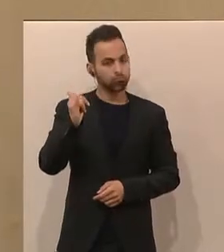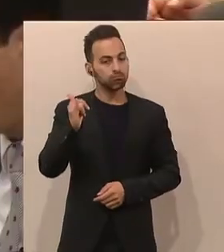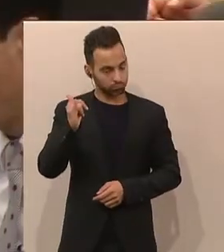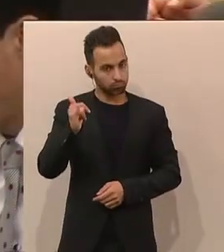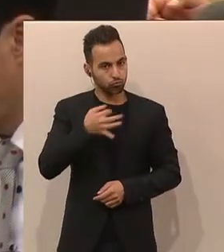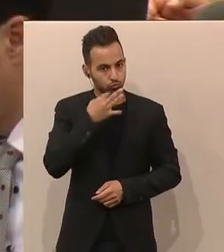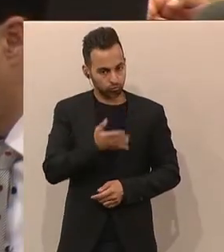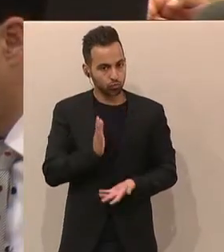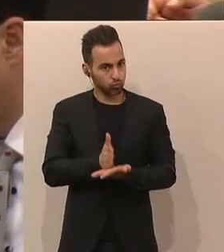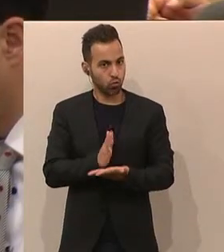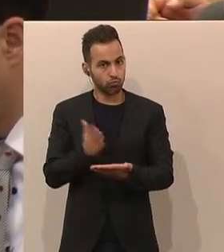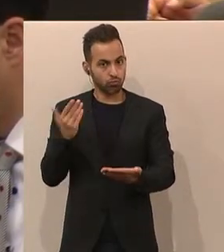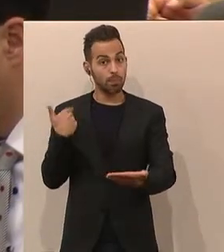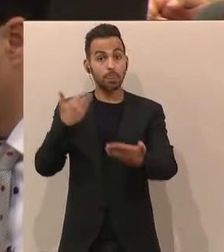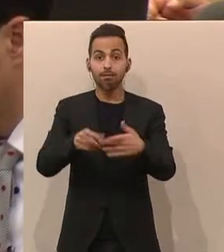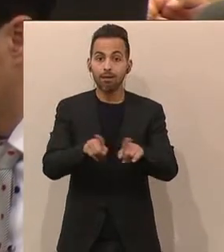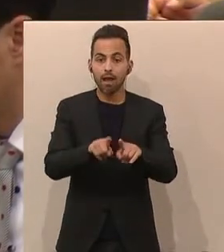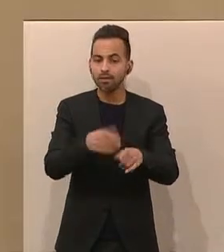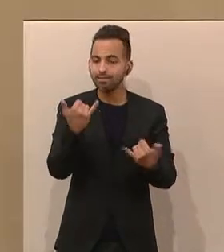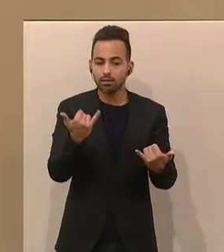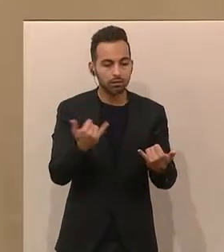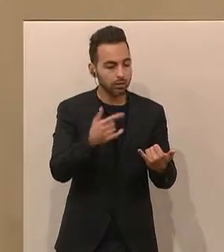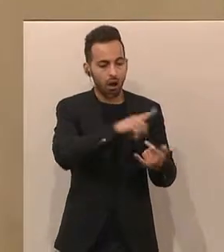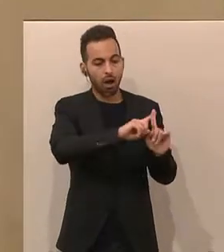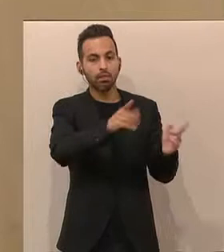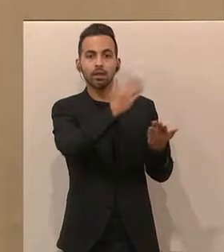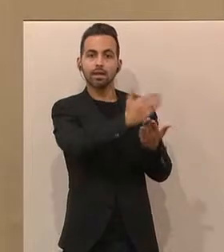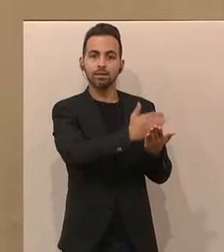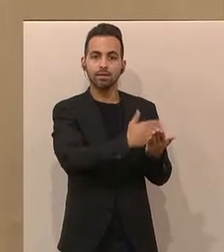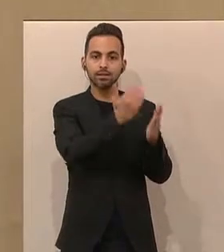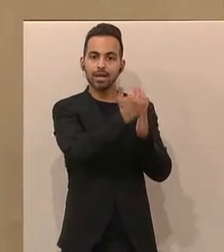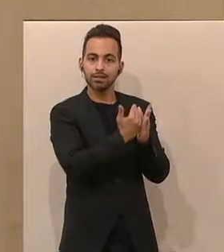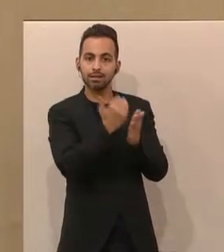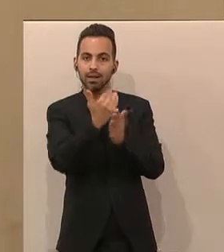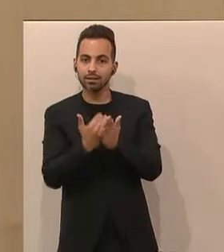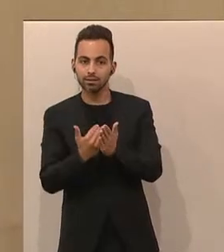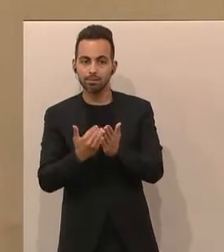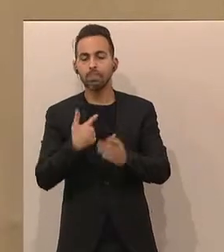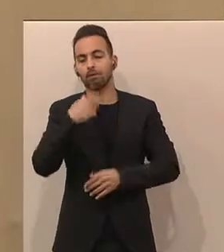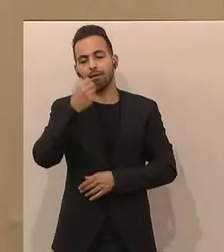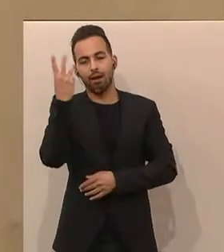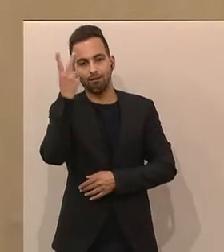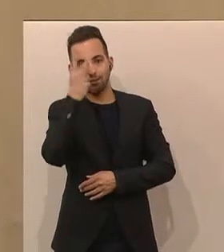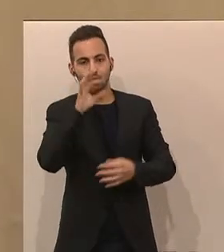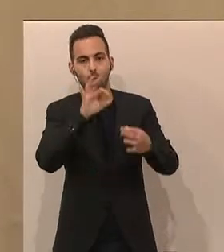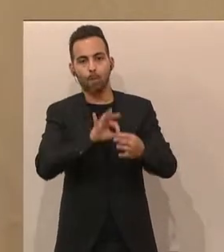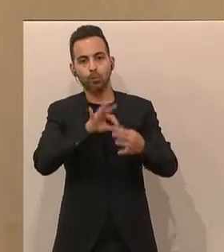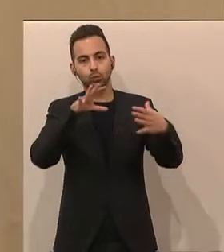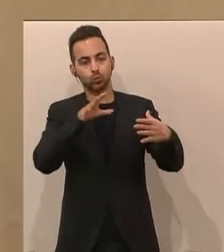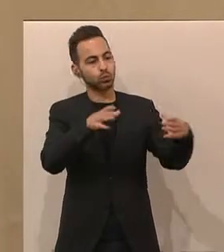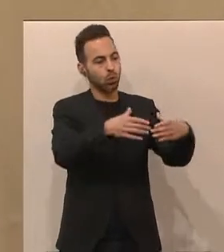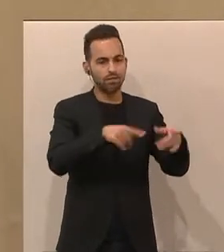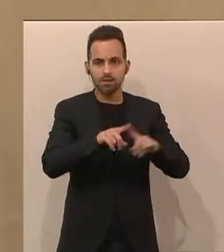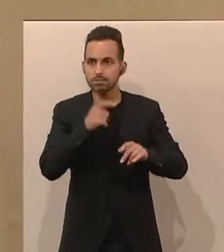natürlich wie in allen Gesetzen, und da verstehe ich natürlich auch den Ansatz der Opposition, die hier natürlich immer